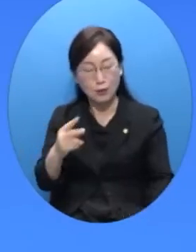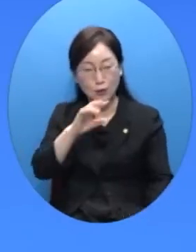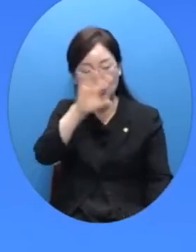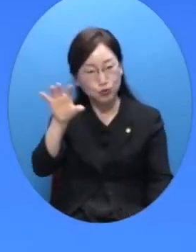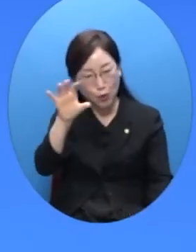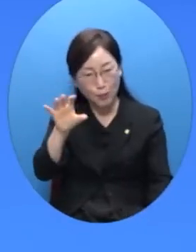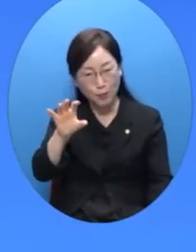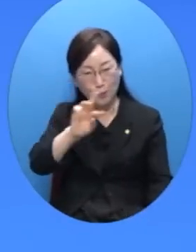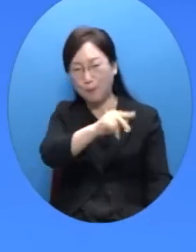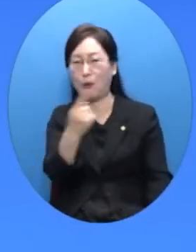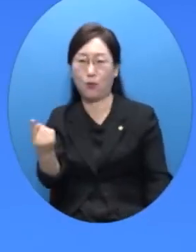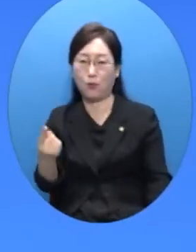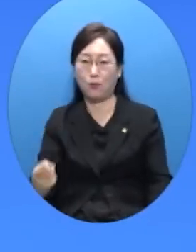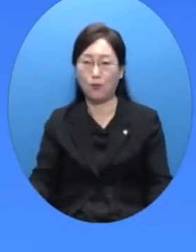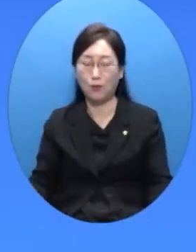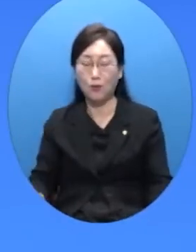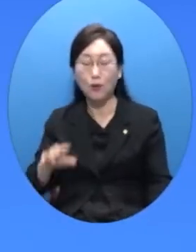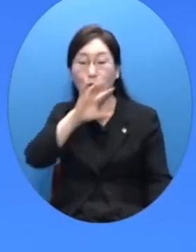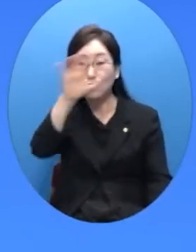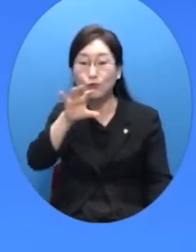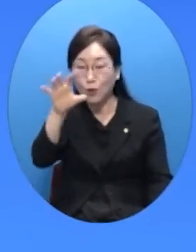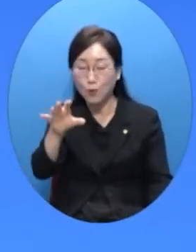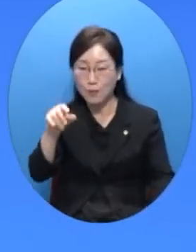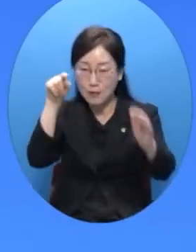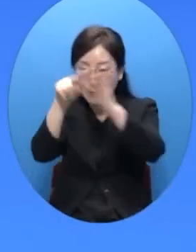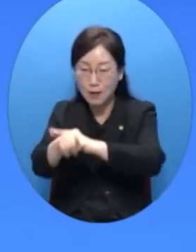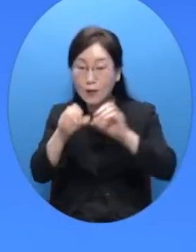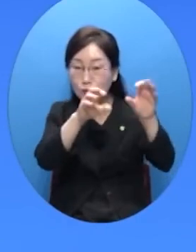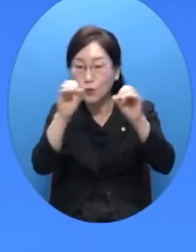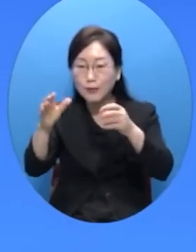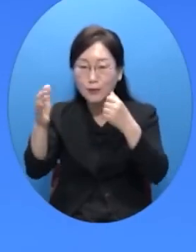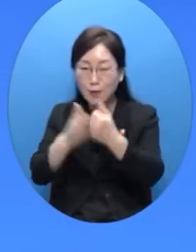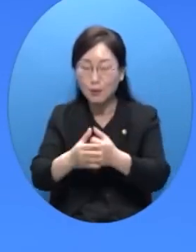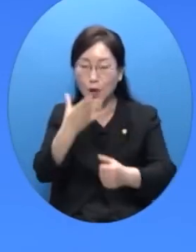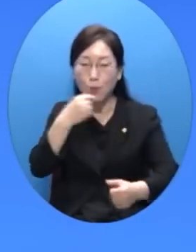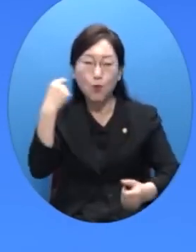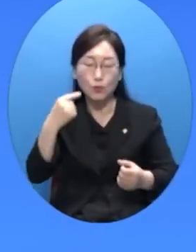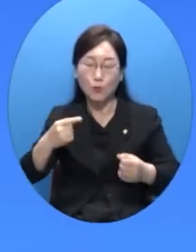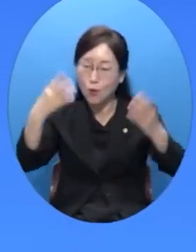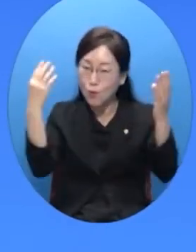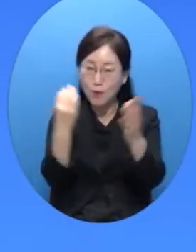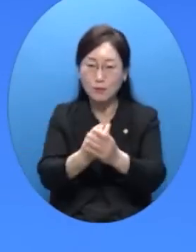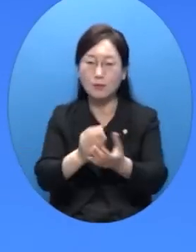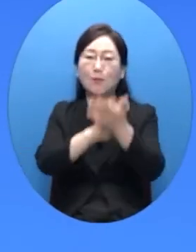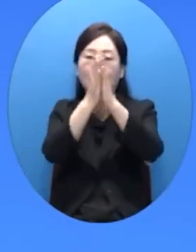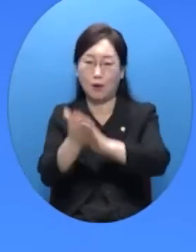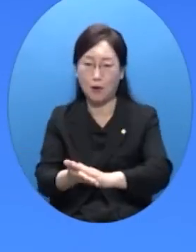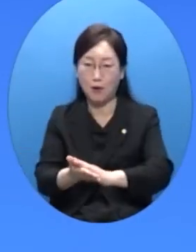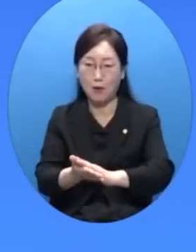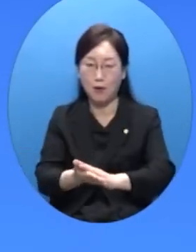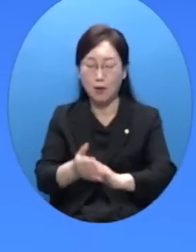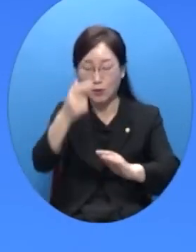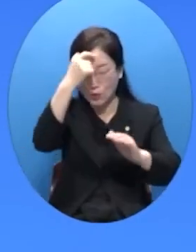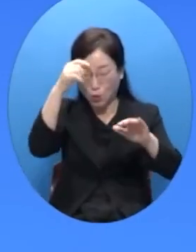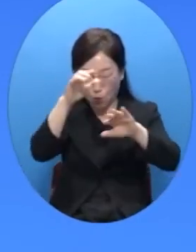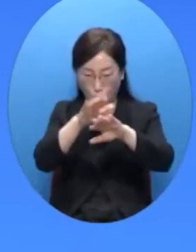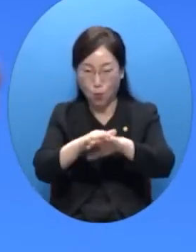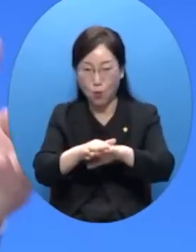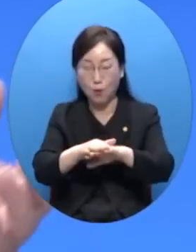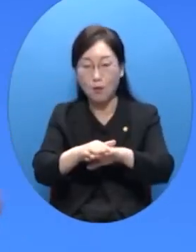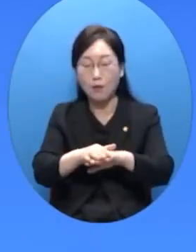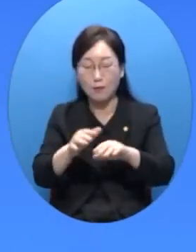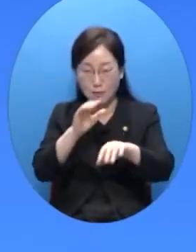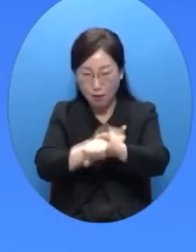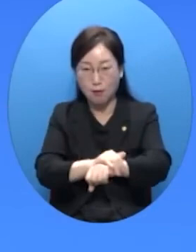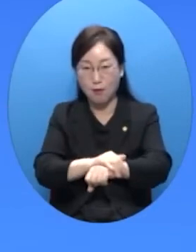그들의 유럽 선교로 말미암아 온 유럽이 보호화되고 유럽에 있는 모든 나라들이 기독교 국가가 되고